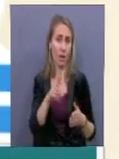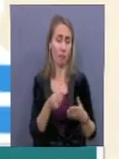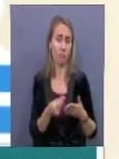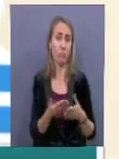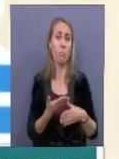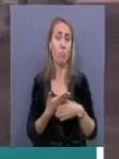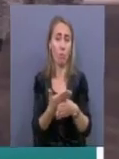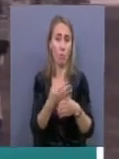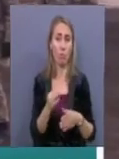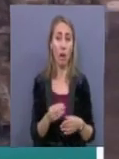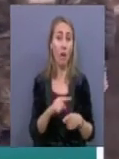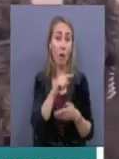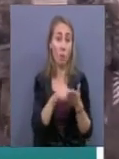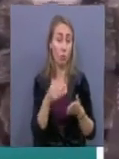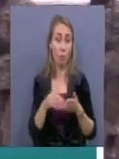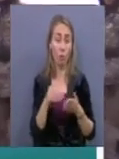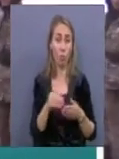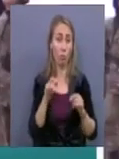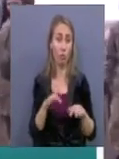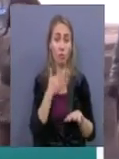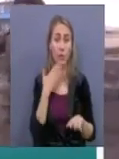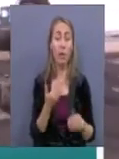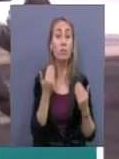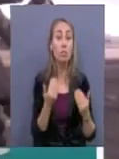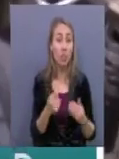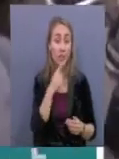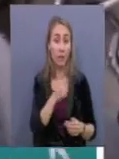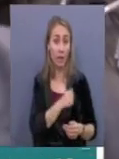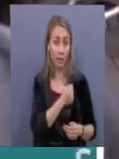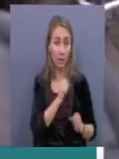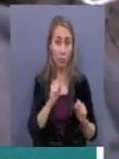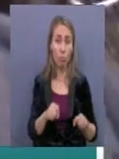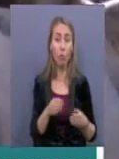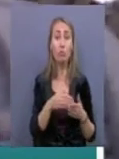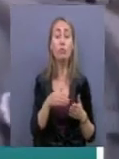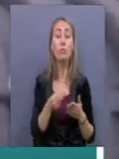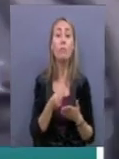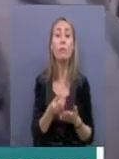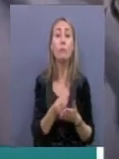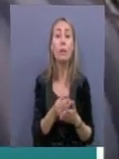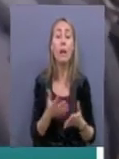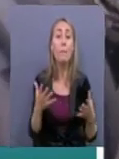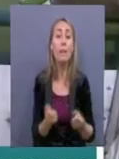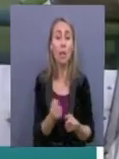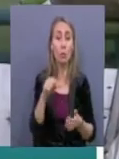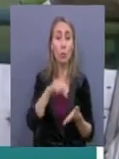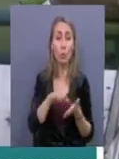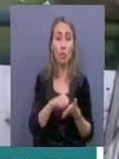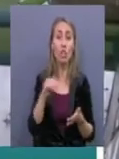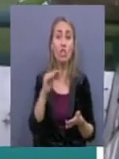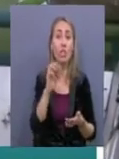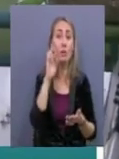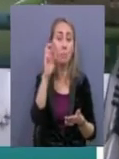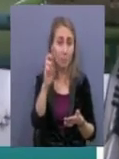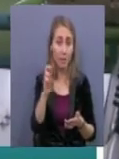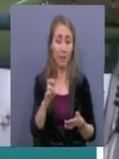мақсатқа республикалық бюджеттен 59,4 миллиард теңге бөлінді. Қомақты қаржыны игеруде облыстық филиал ел аумағында алғашқылардың бірі